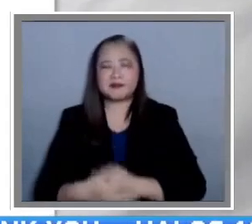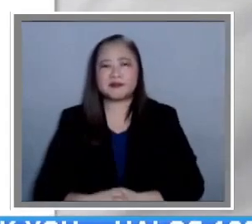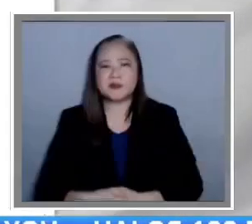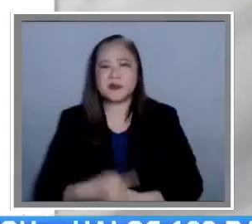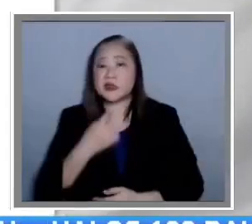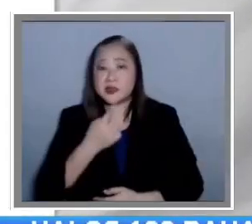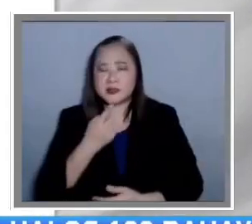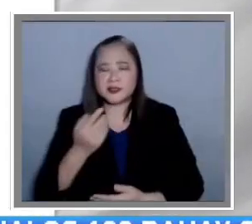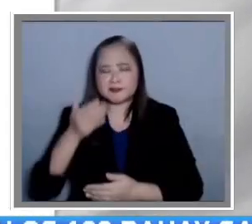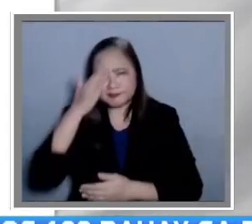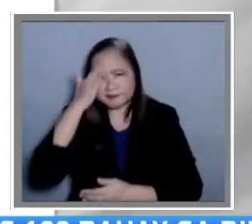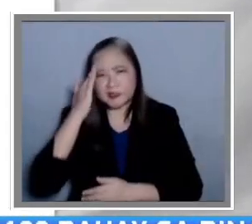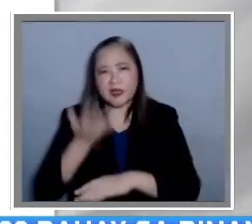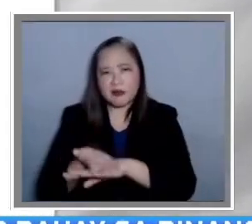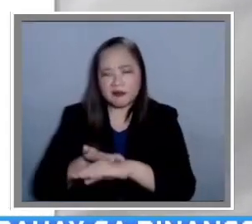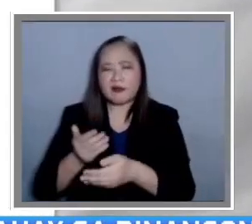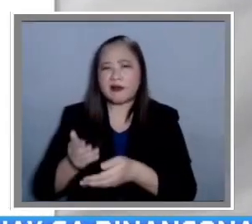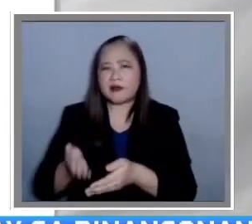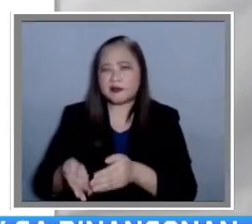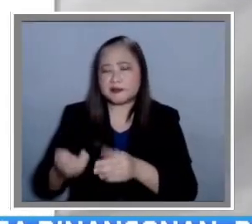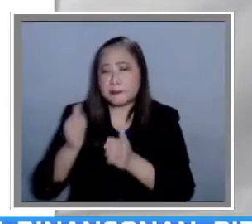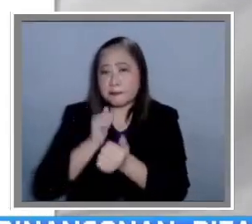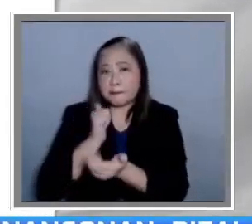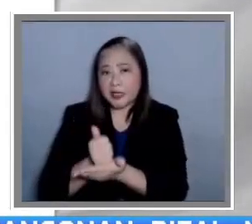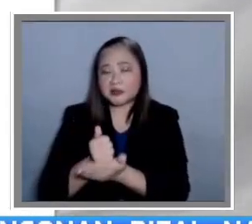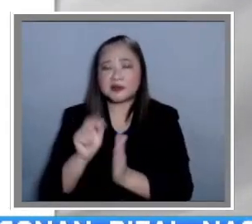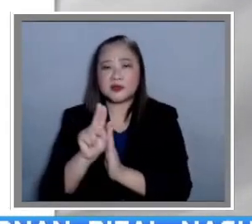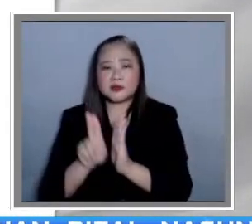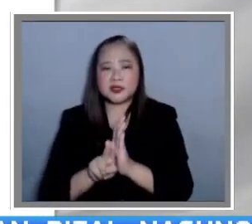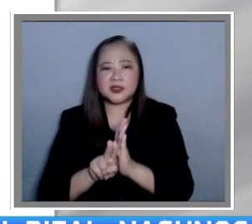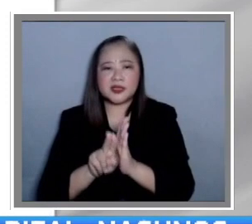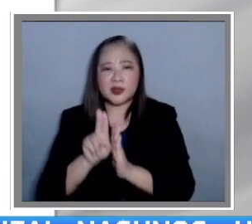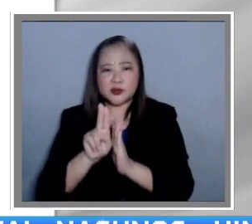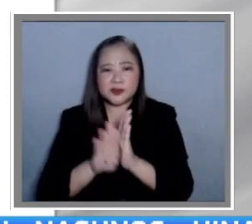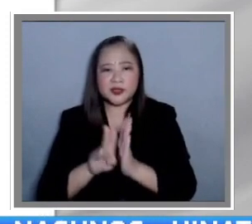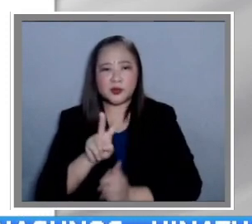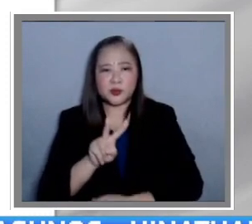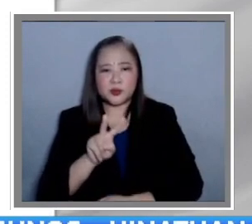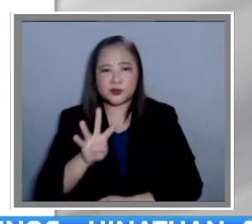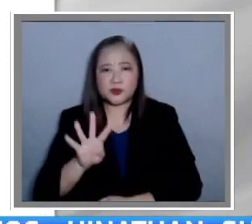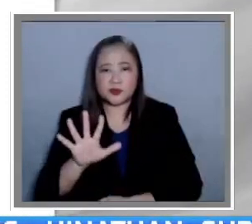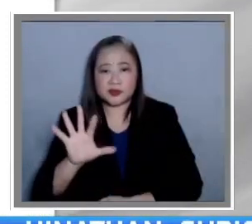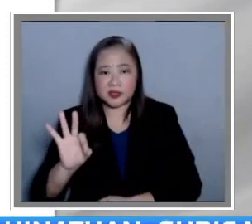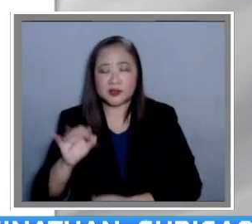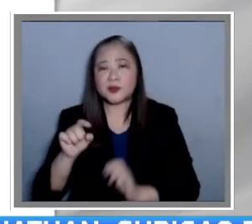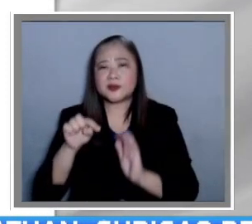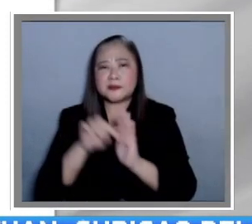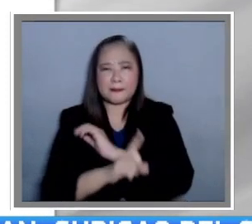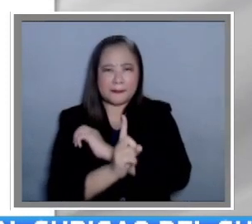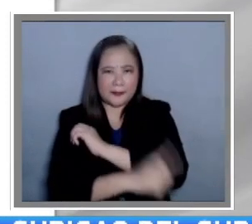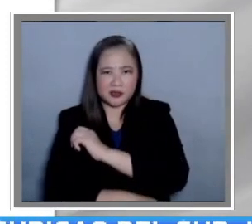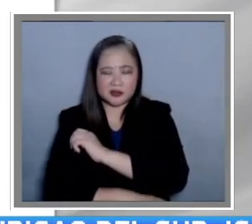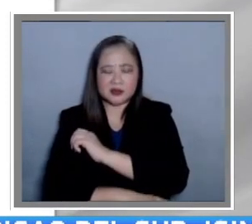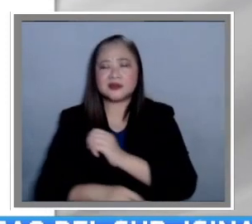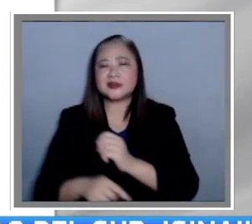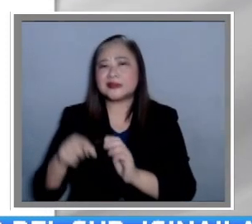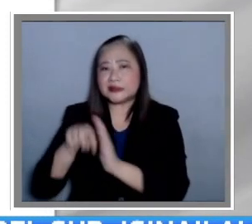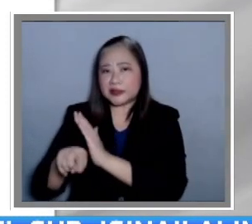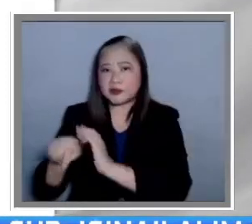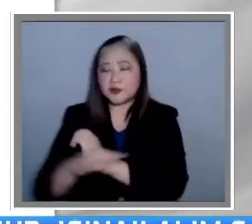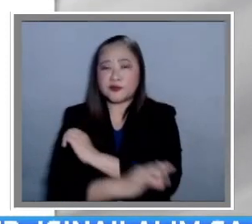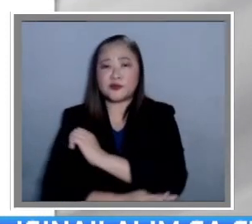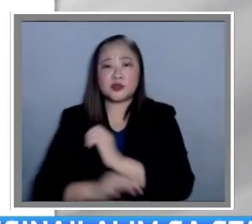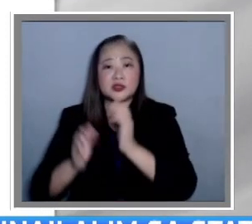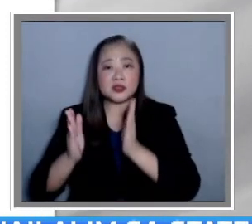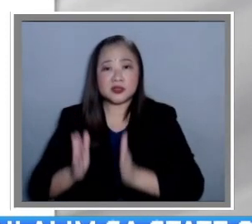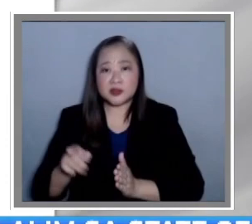2459 na naglalayong bigyan ng mas matinding parusa kasama na ang kamata an ang mga dayuhang mapapatunayang sangkot